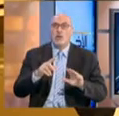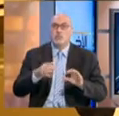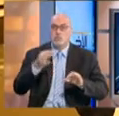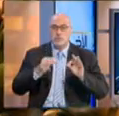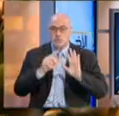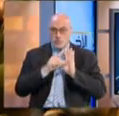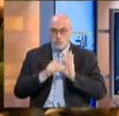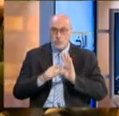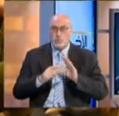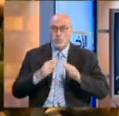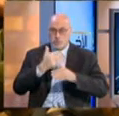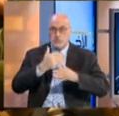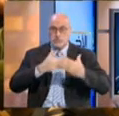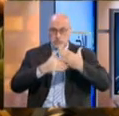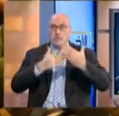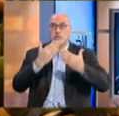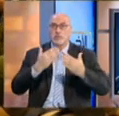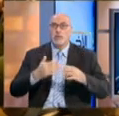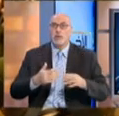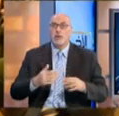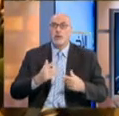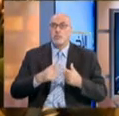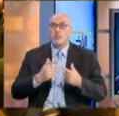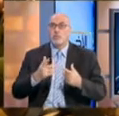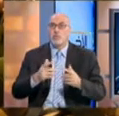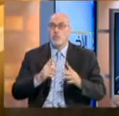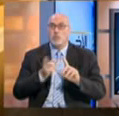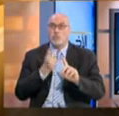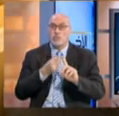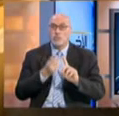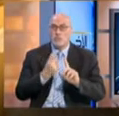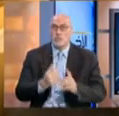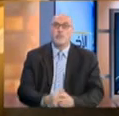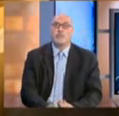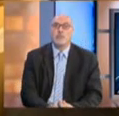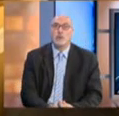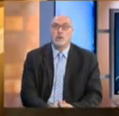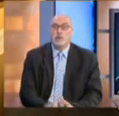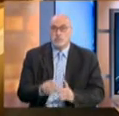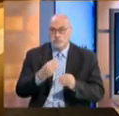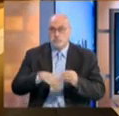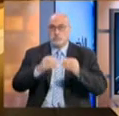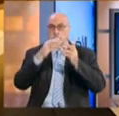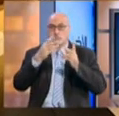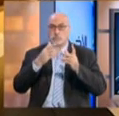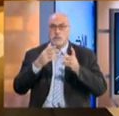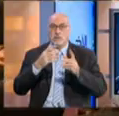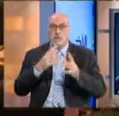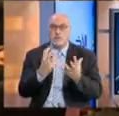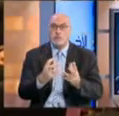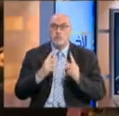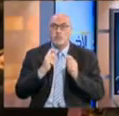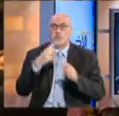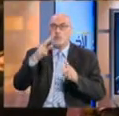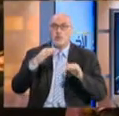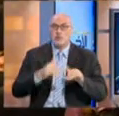في البناء المؤسساتي والذي جسده دستور 2020، كما أكد من جهة أخرى على الإرادة السياسية